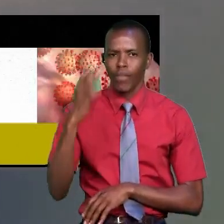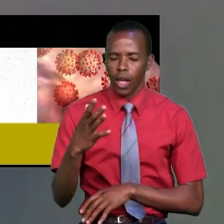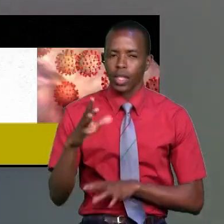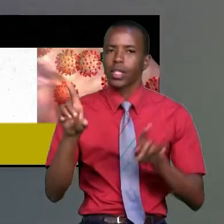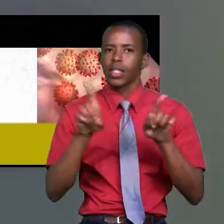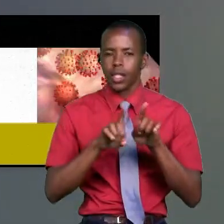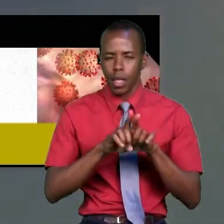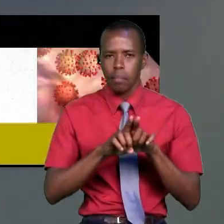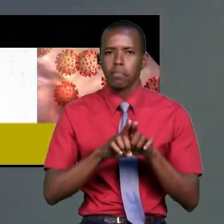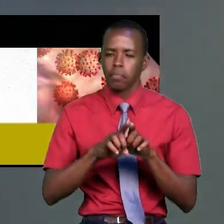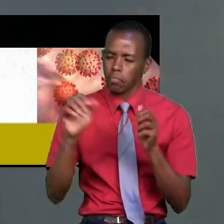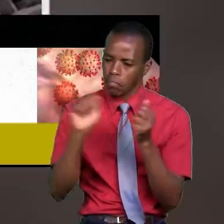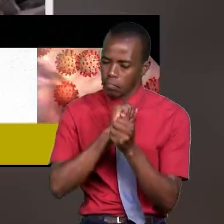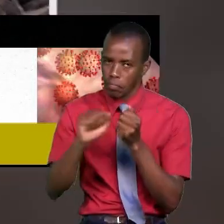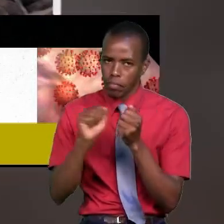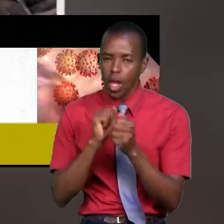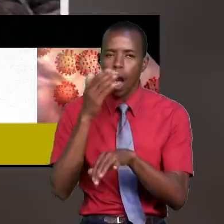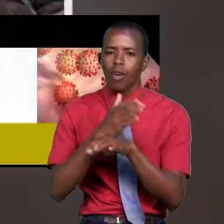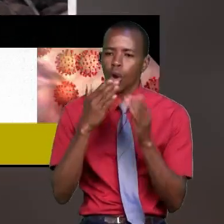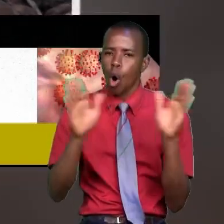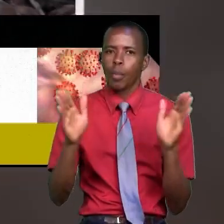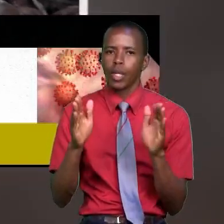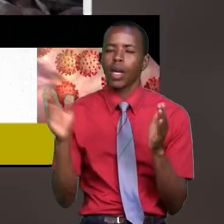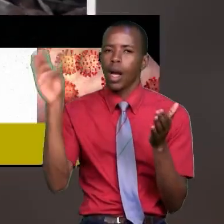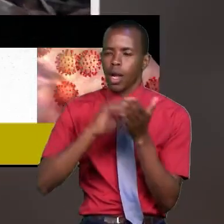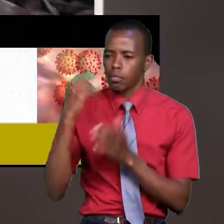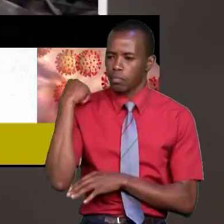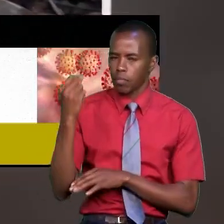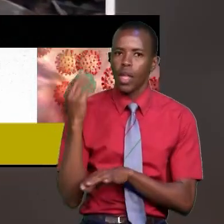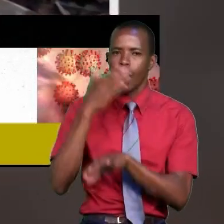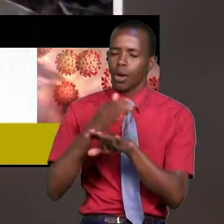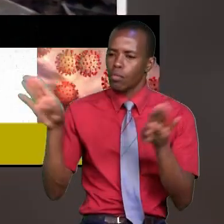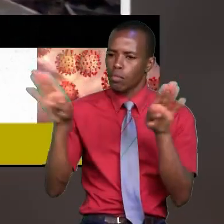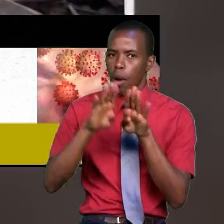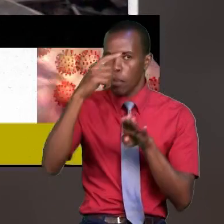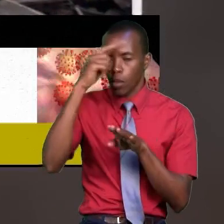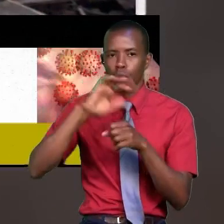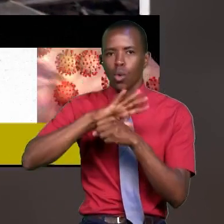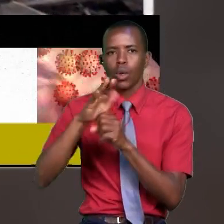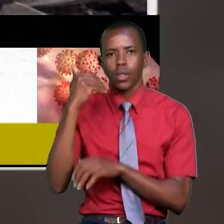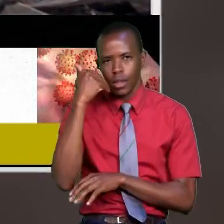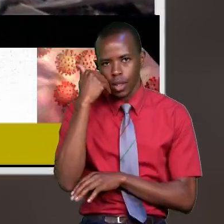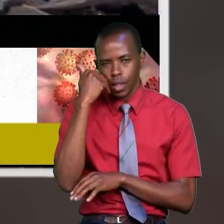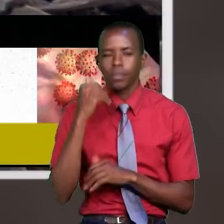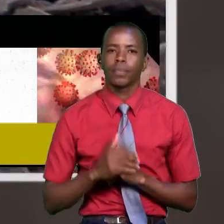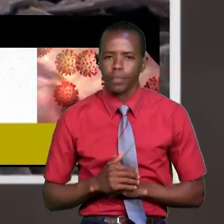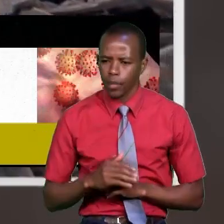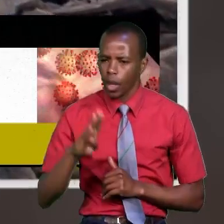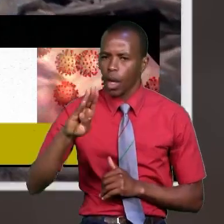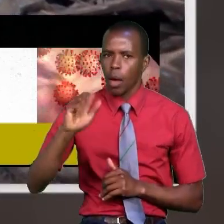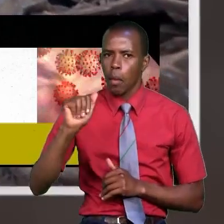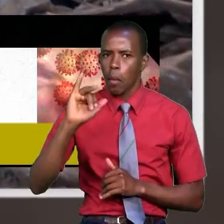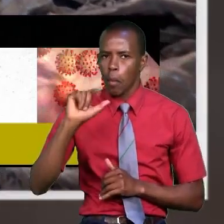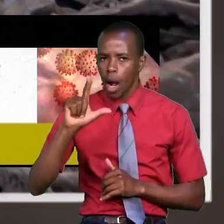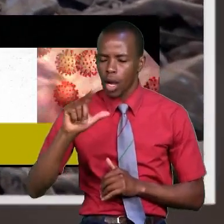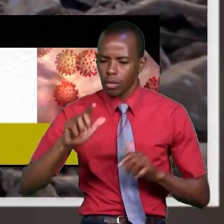Pia hayakusazwa hata baada ya kufunguliwa tena hivi majuzi baada ya kufungwa kutokana na janga la corona. Bali ni nyumbani kwa